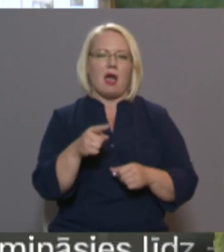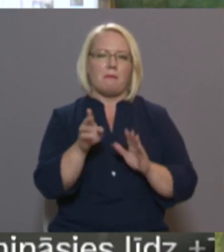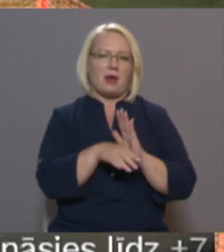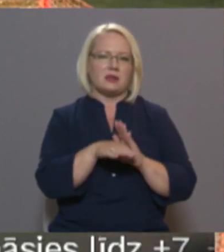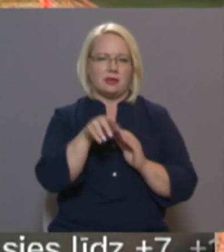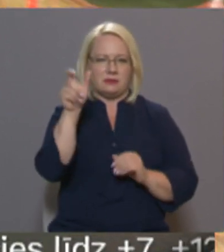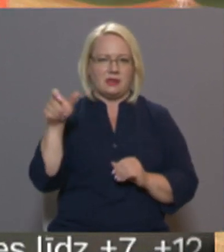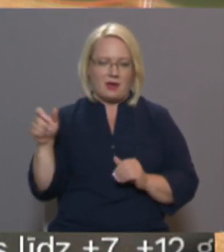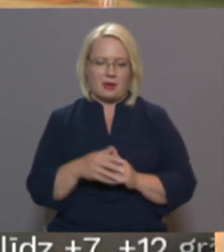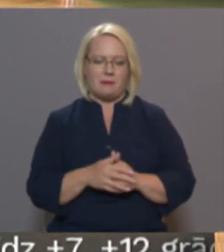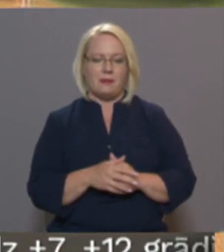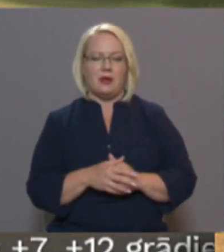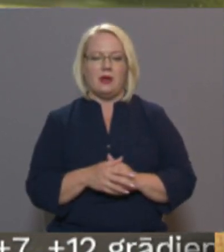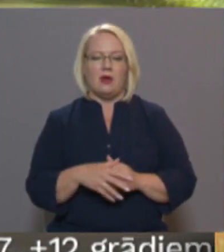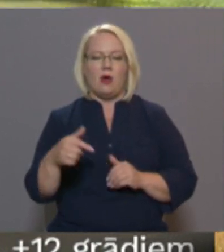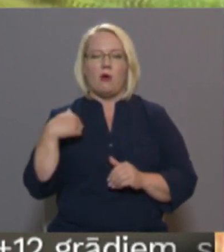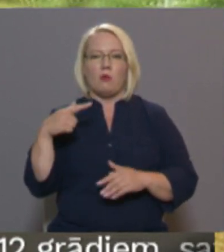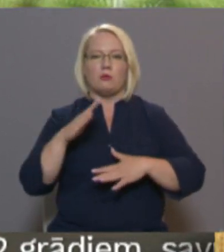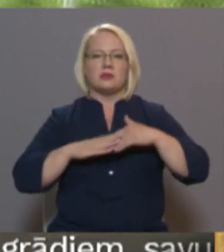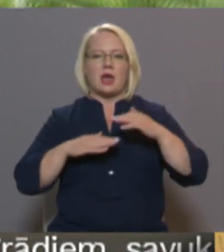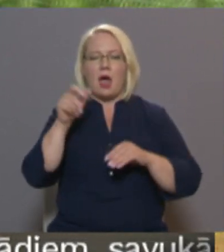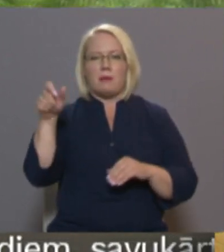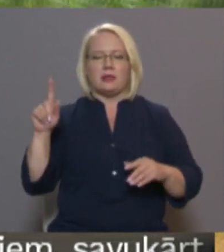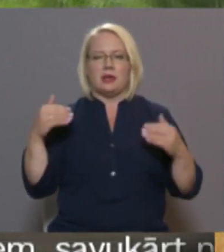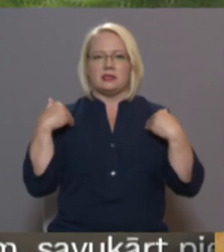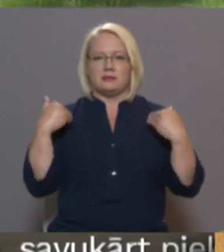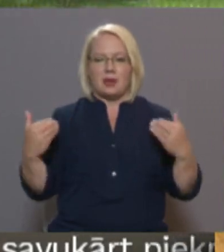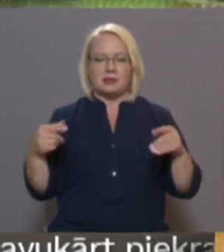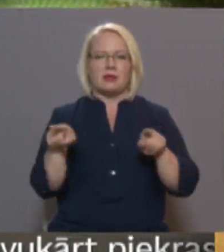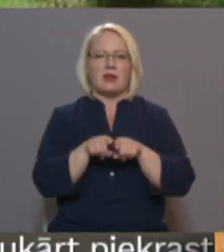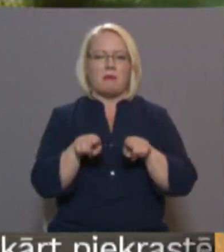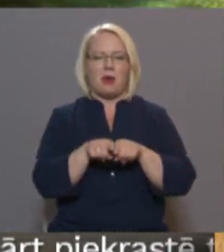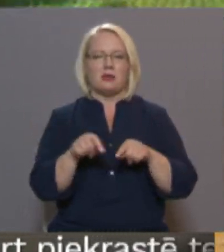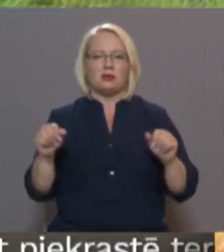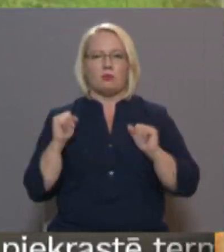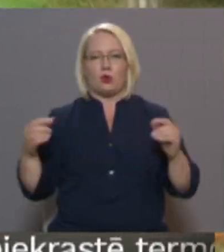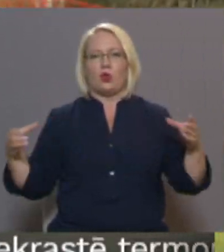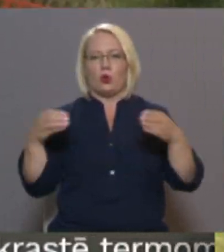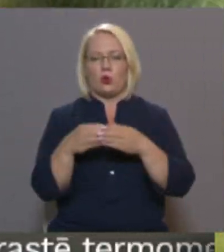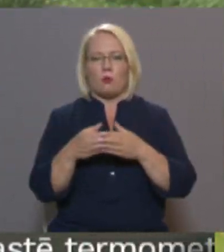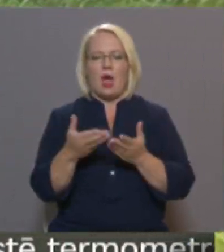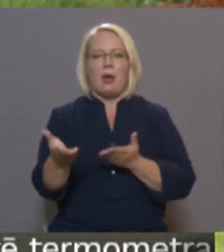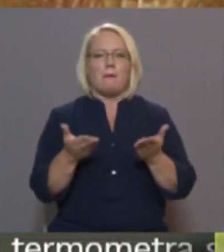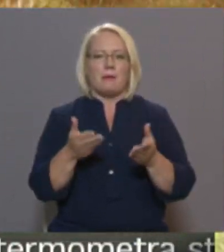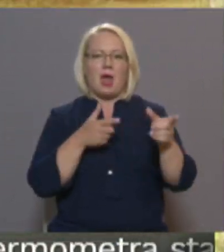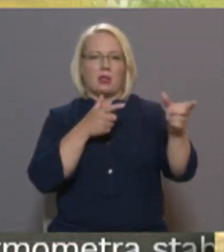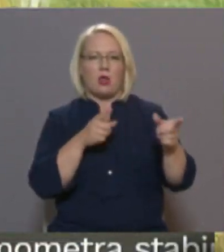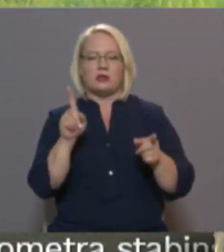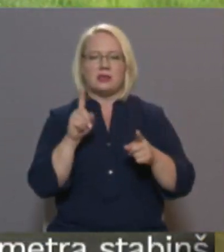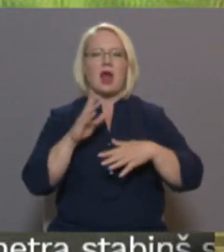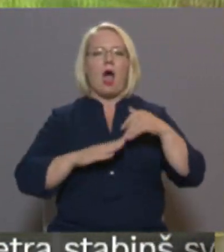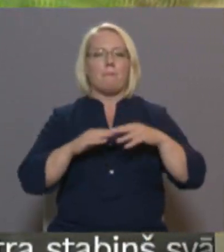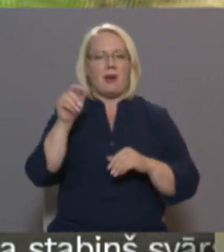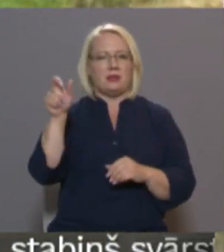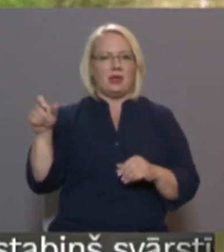darbiniekiem. Mums amatieri ir ļoti spēcīgi, tā pati sporta grupa, mēs kopumā ņēmām, ka tas biatlons ir tā kā amatieru, nevis